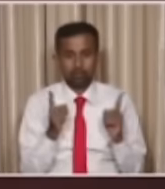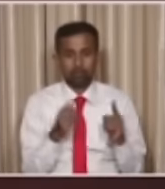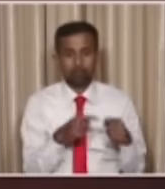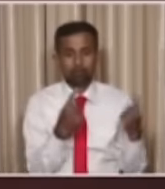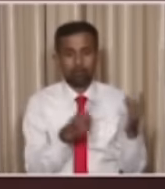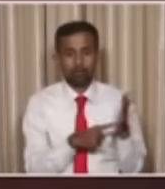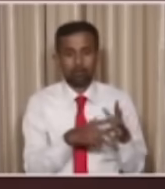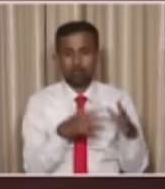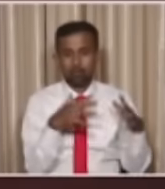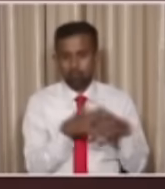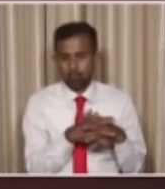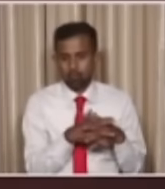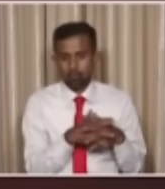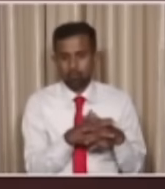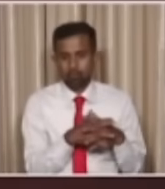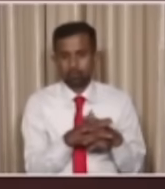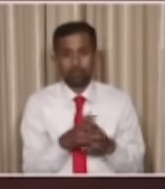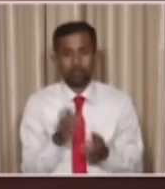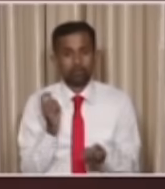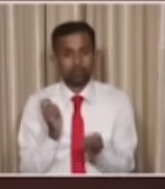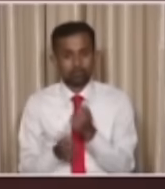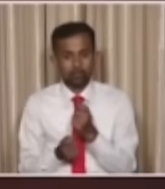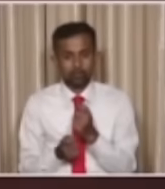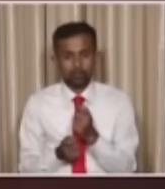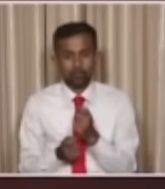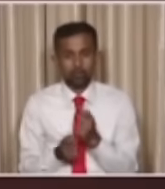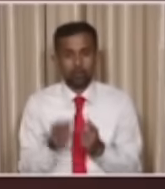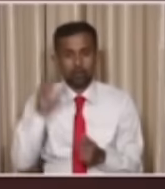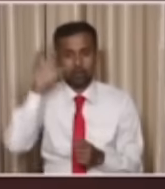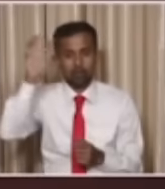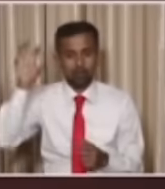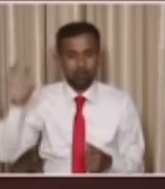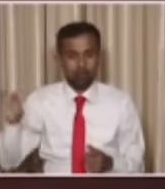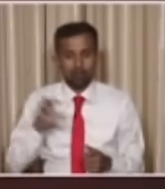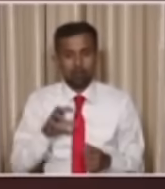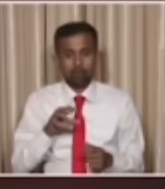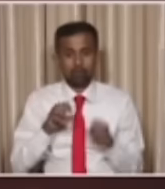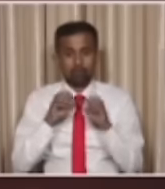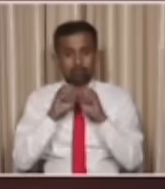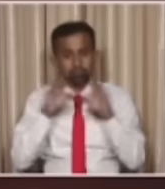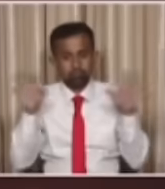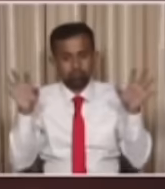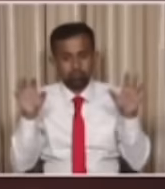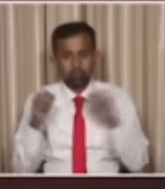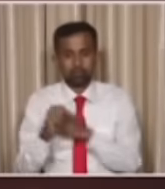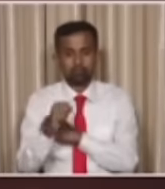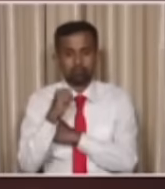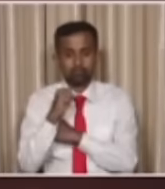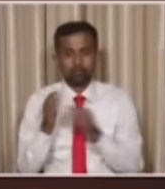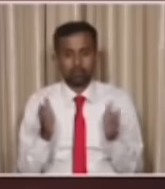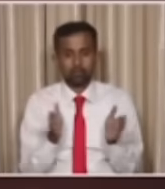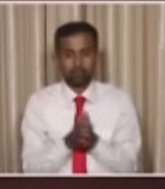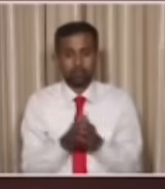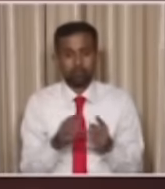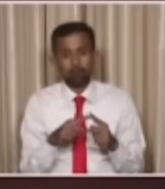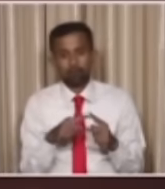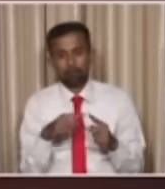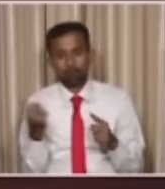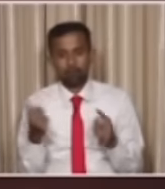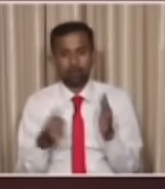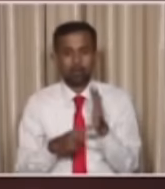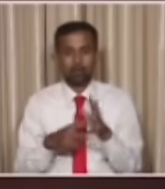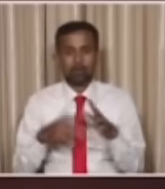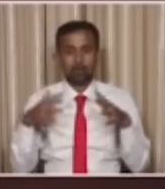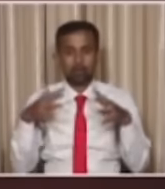නීතියක් තමයි තියෙන්නේ. හැබැයි මේ ක්‍රිකට් ක්‍රීඩාව එක එක රටවල් වල තිබෙන ප්‍රචලිතතාවය සහ ප්‍රබලත්වය මත වෙනම නීති